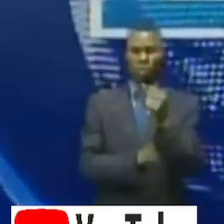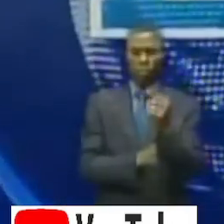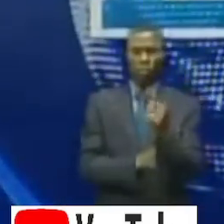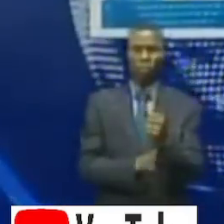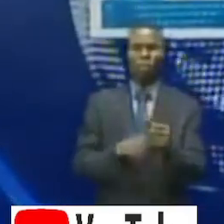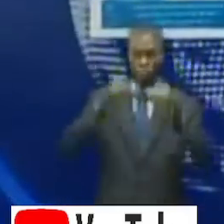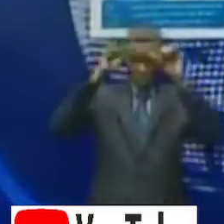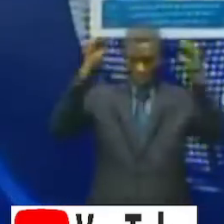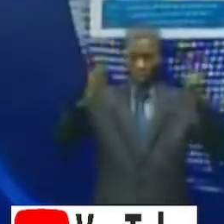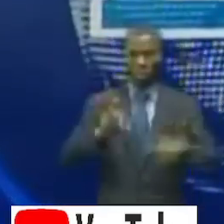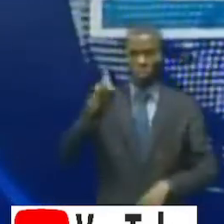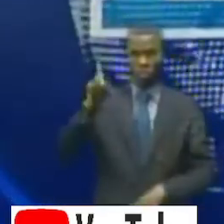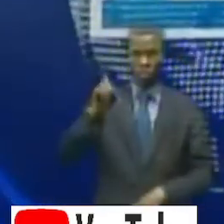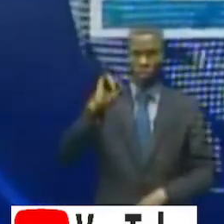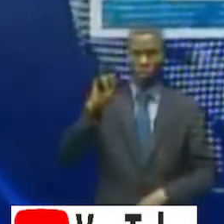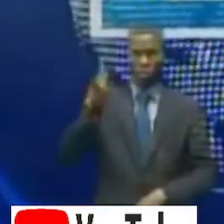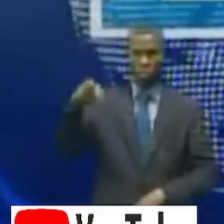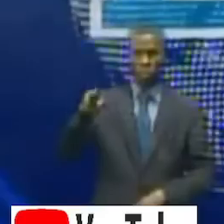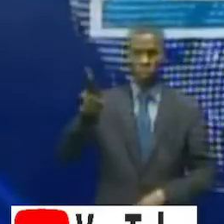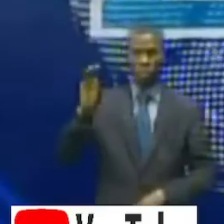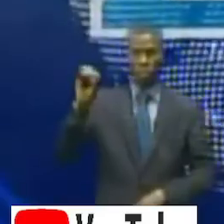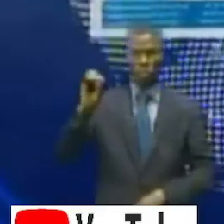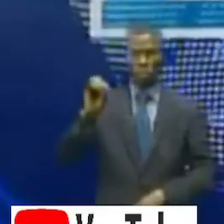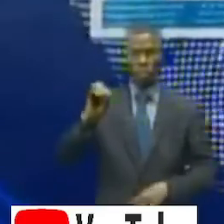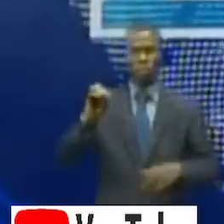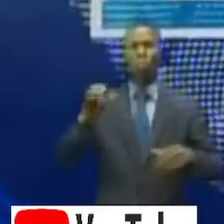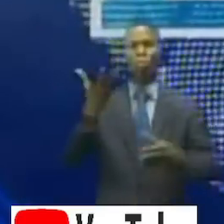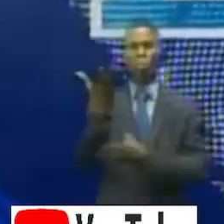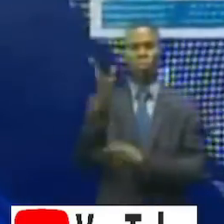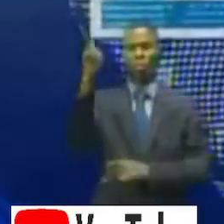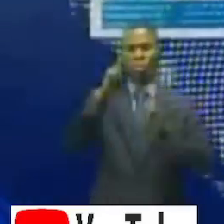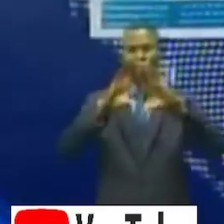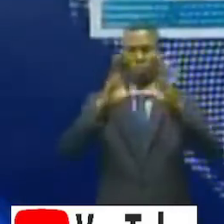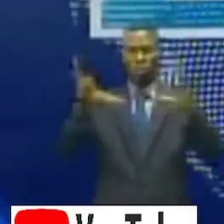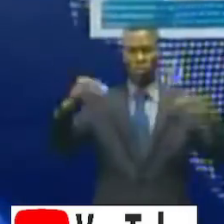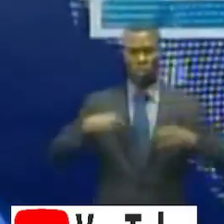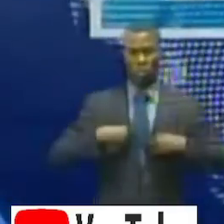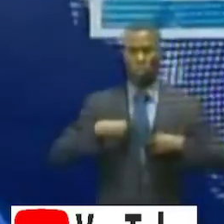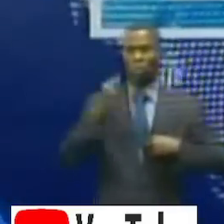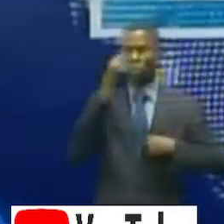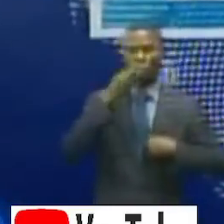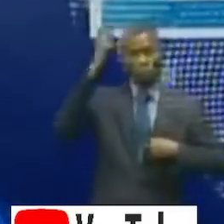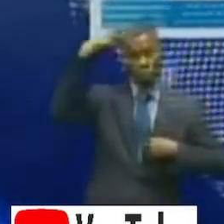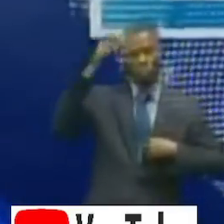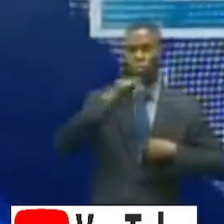à la population congolaise de ne pas céder au discours politicien,